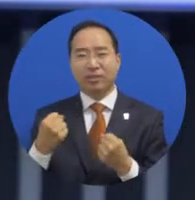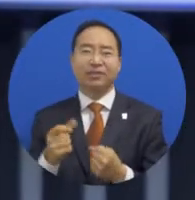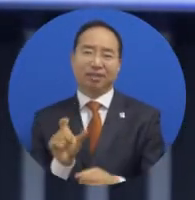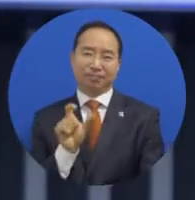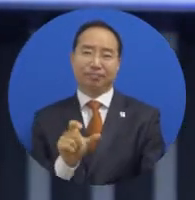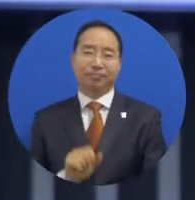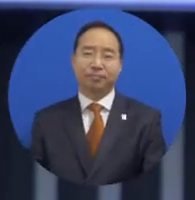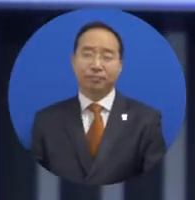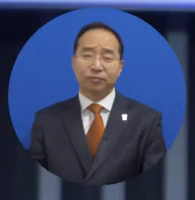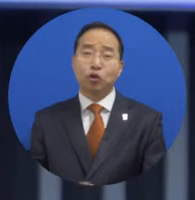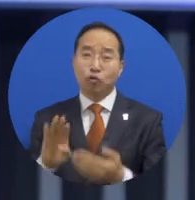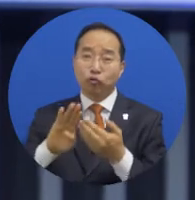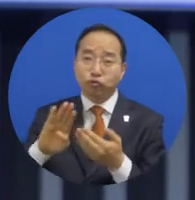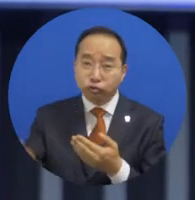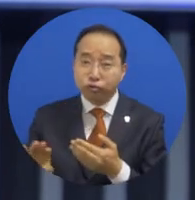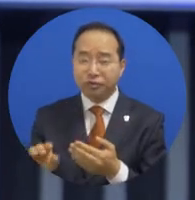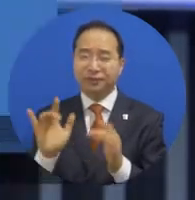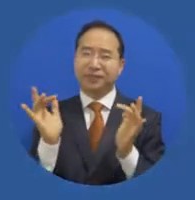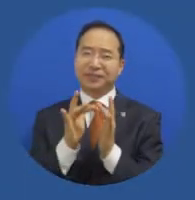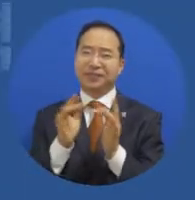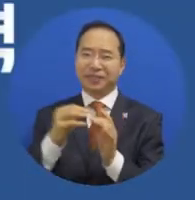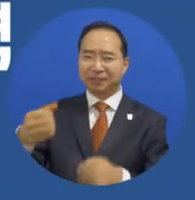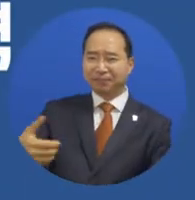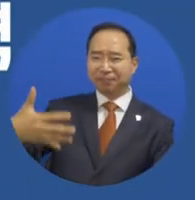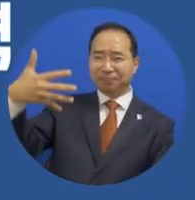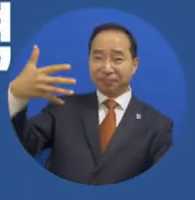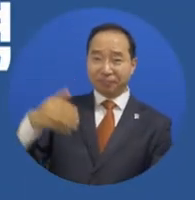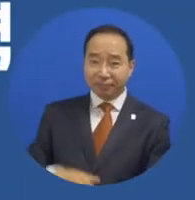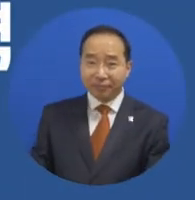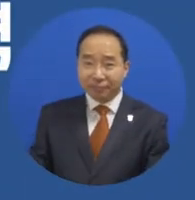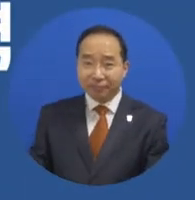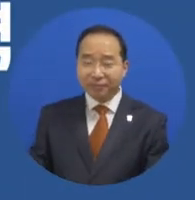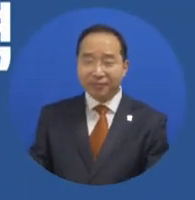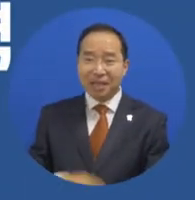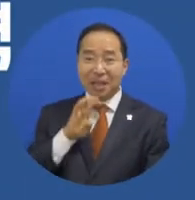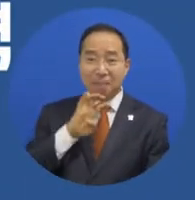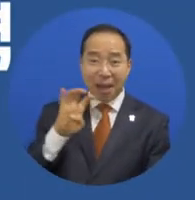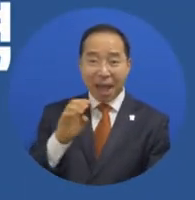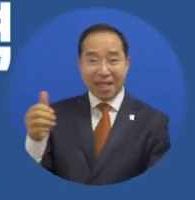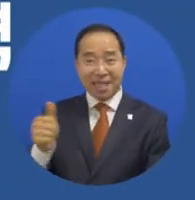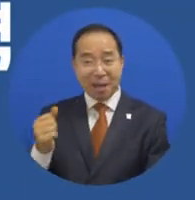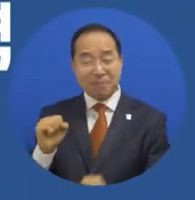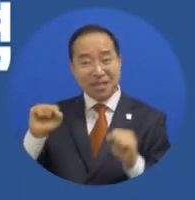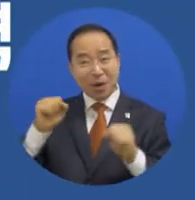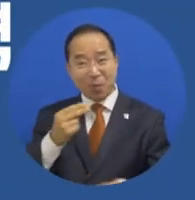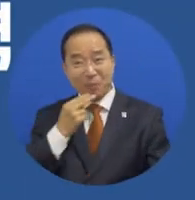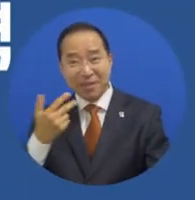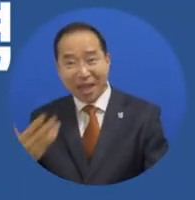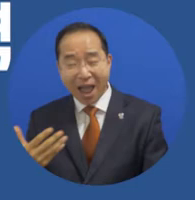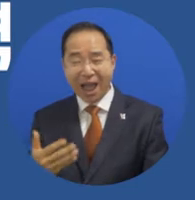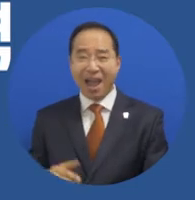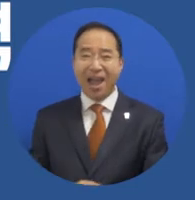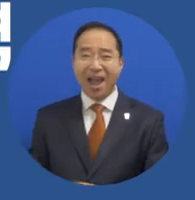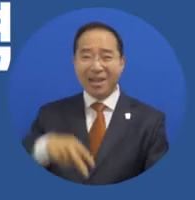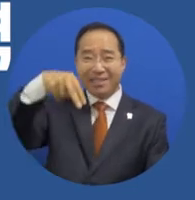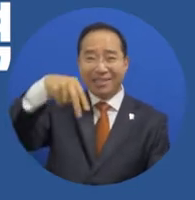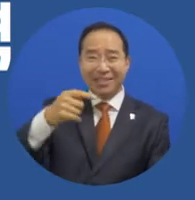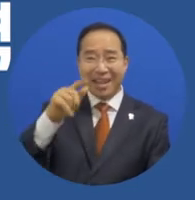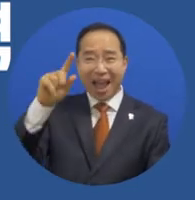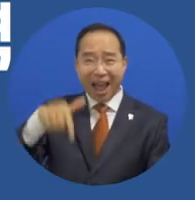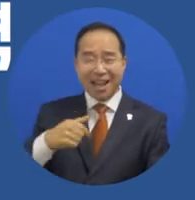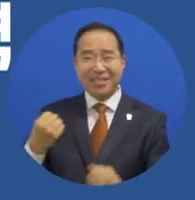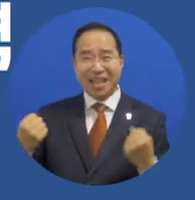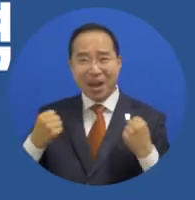주셨는데요. 뭐라고 주셨냐면요. 만남 체력은 없냐? 수학 체력 써달라. 신녀